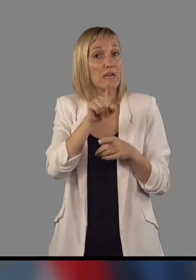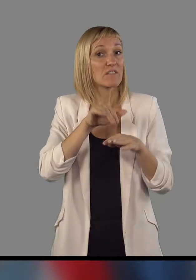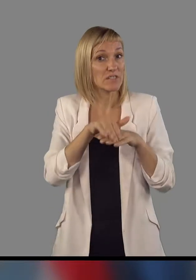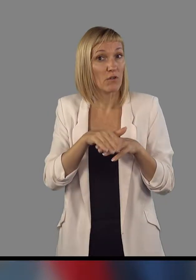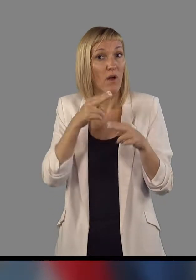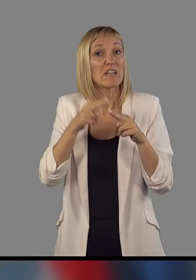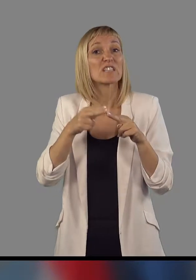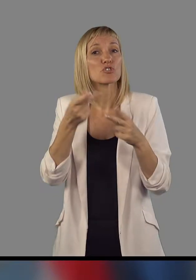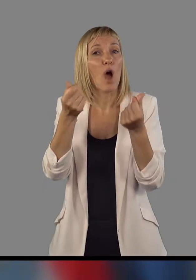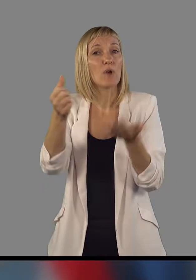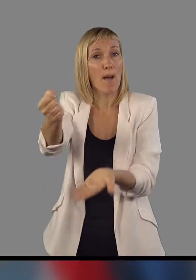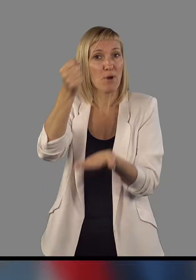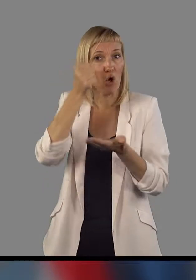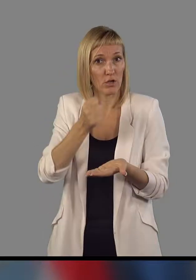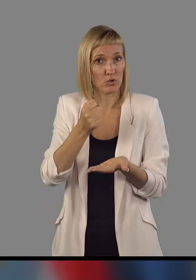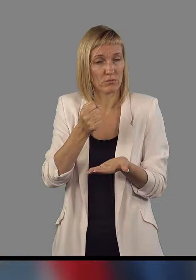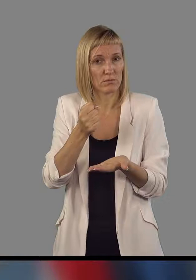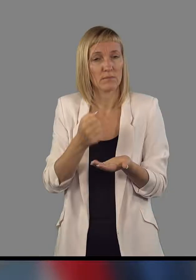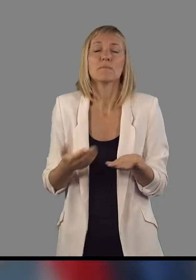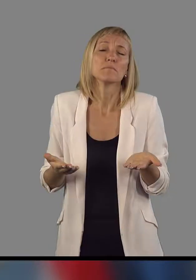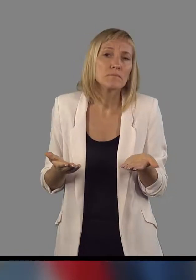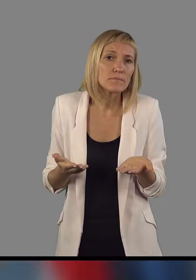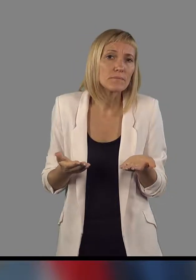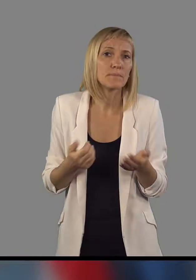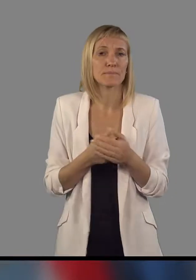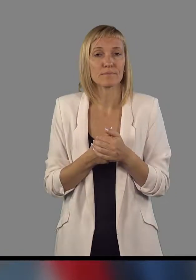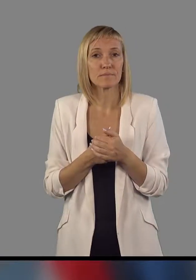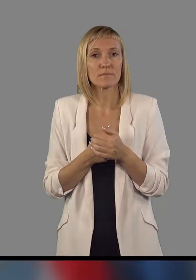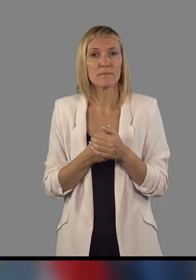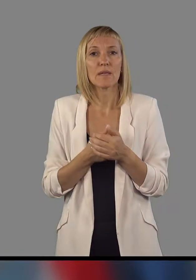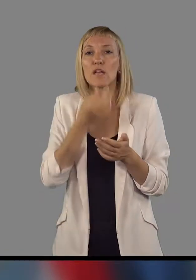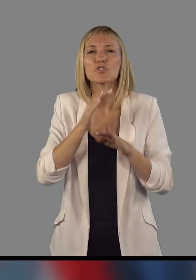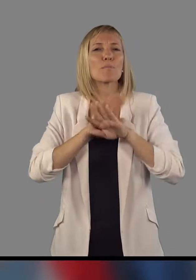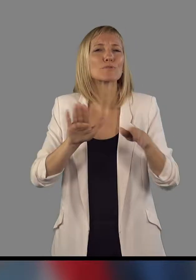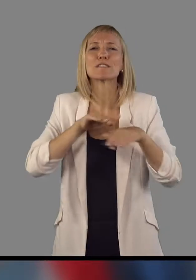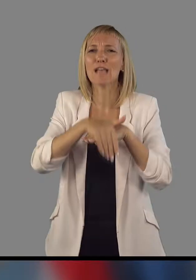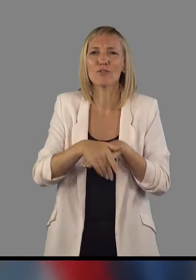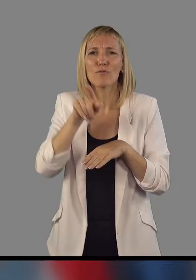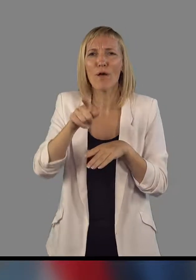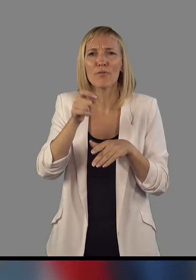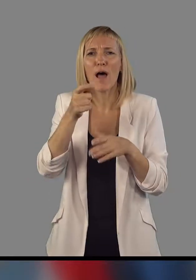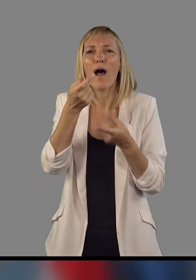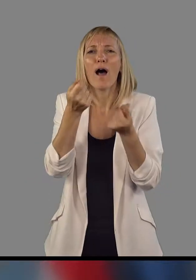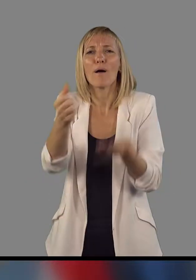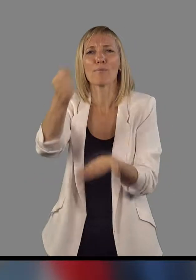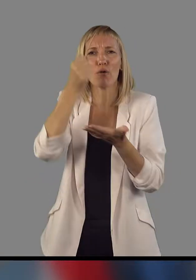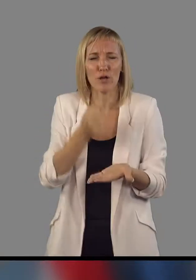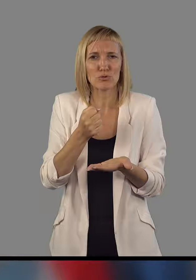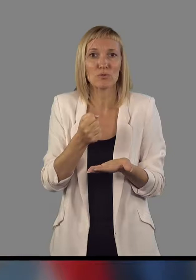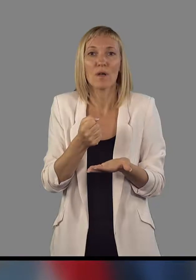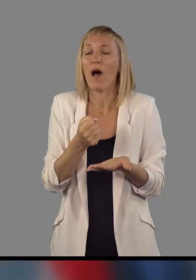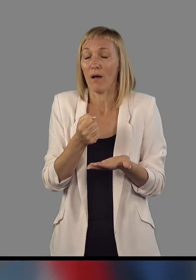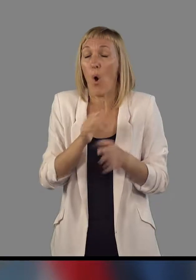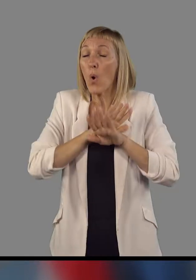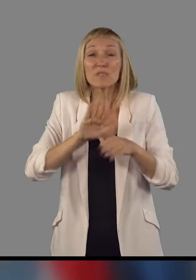zadovoljni s tem proračunom, kakršnega ima Ministrstvo za javno upravo? Veste, zdaj, če bi bili vsi zadovoljni s tem proračunom,